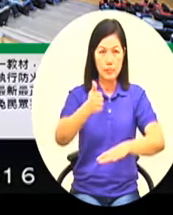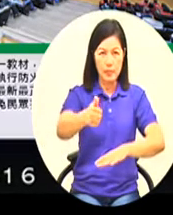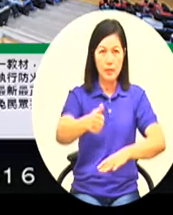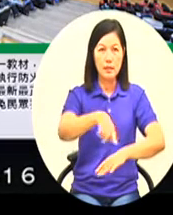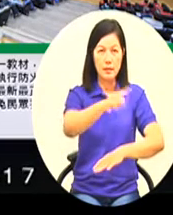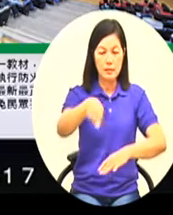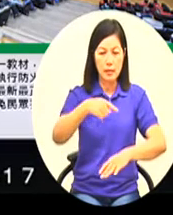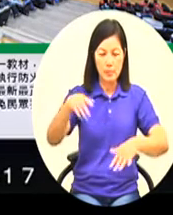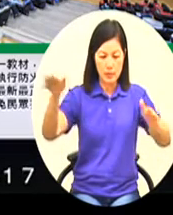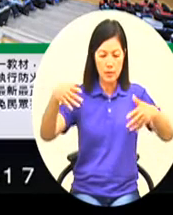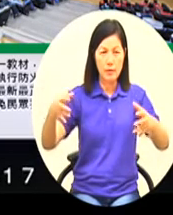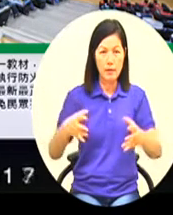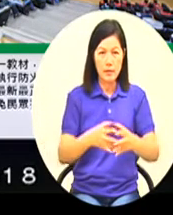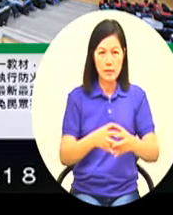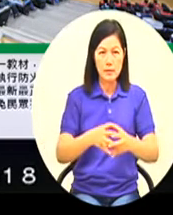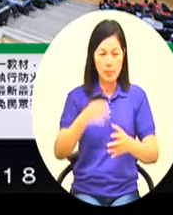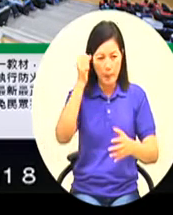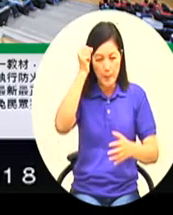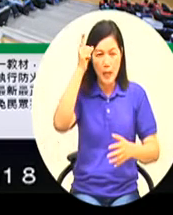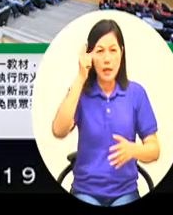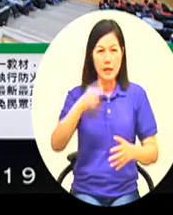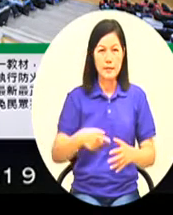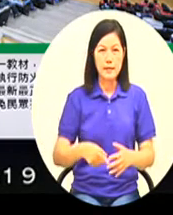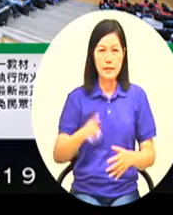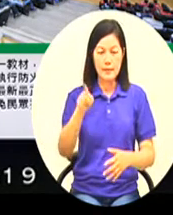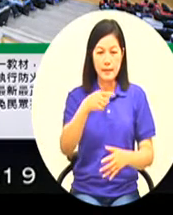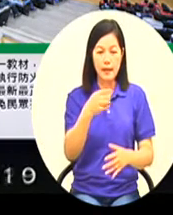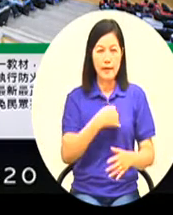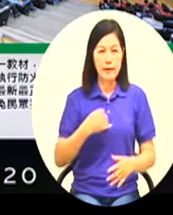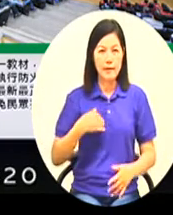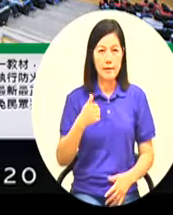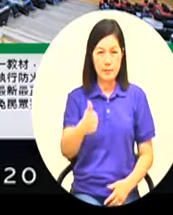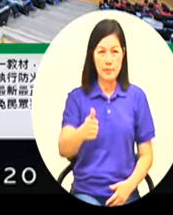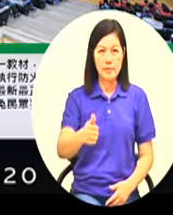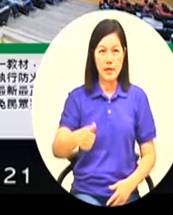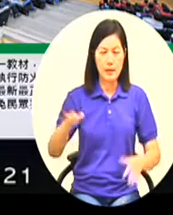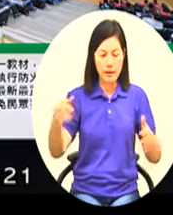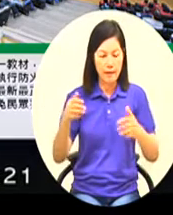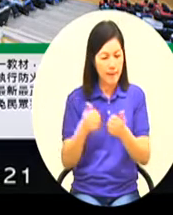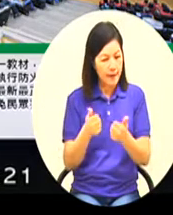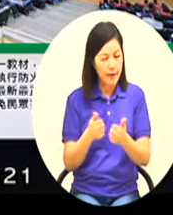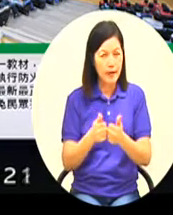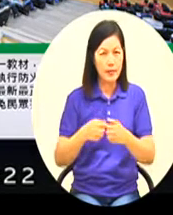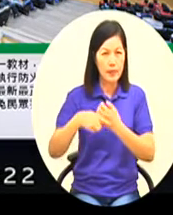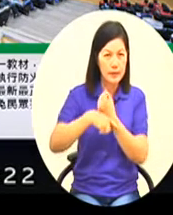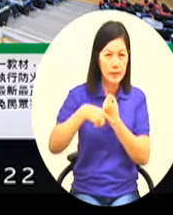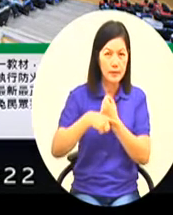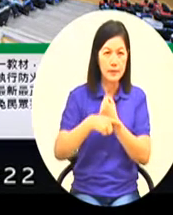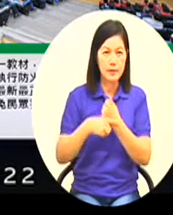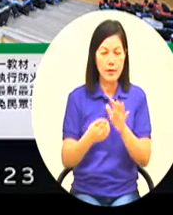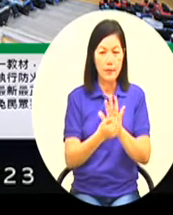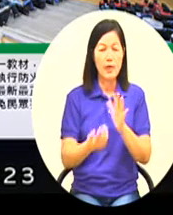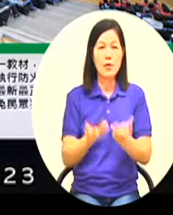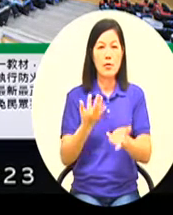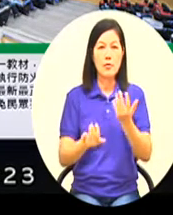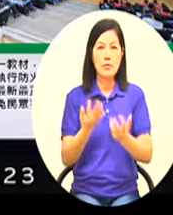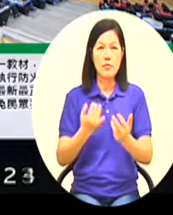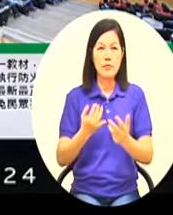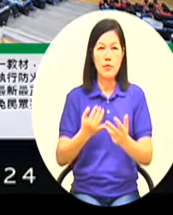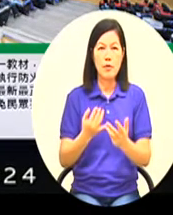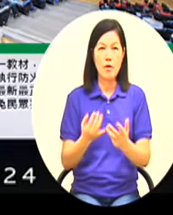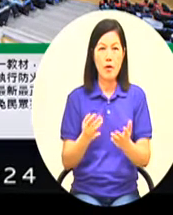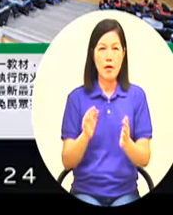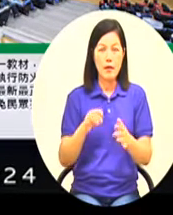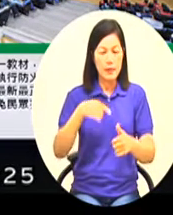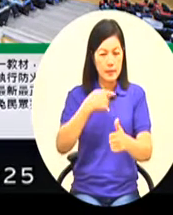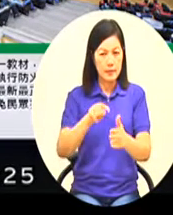集新点子及特殊才能，密集开会研商，制作本级防火宣导统一教材简报